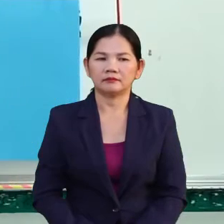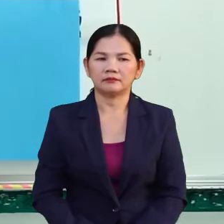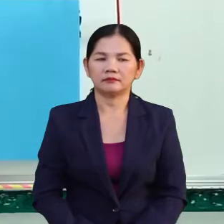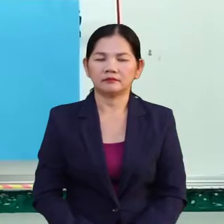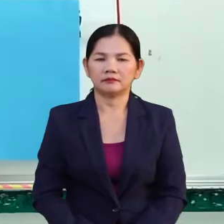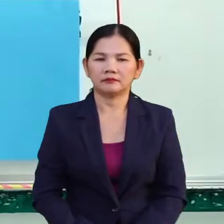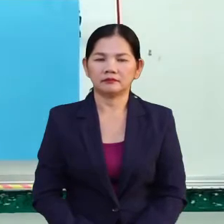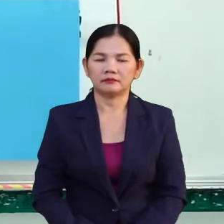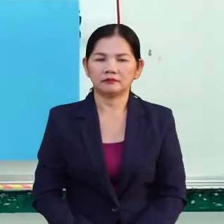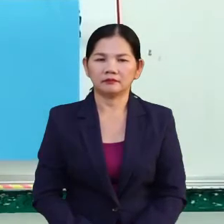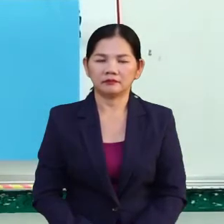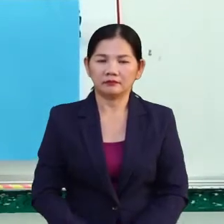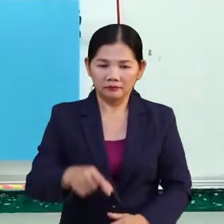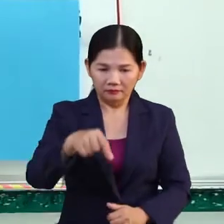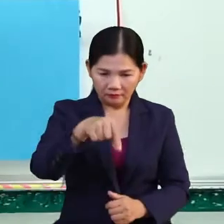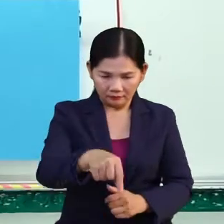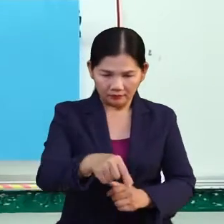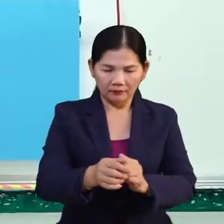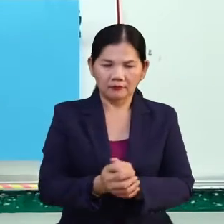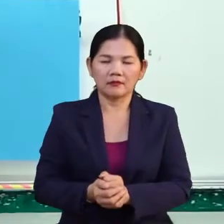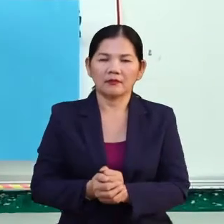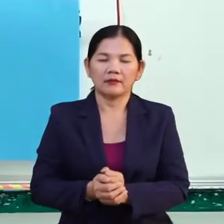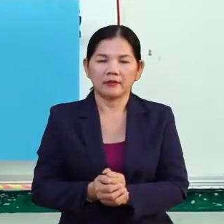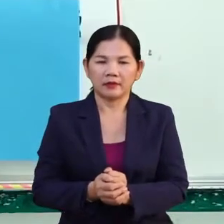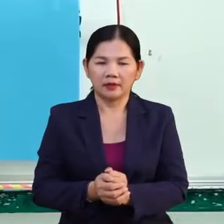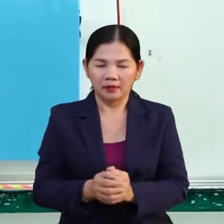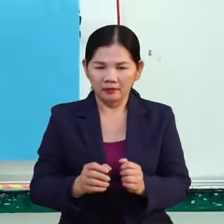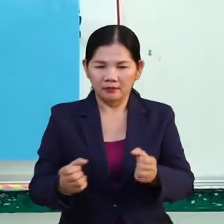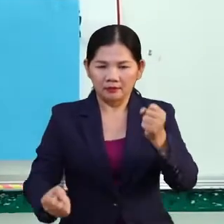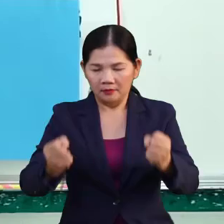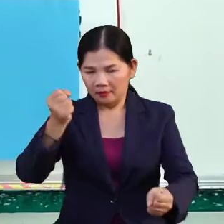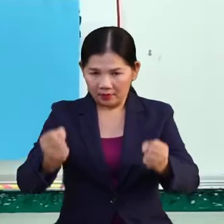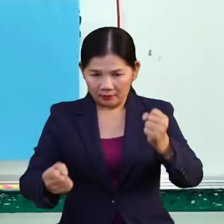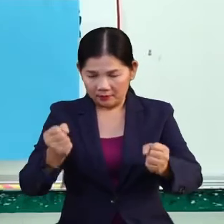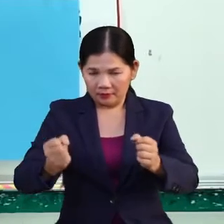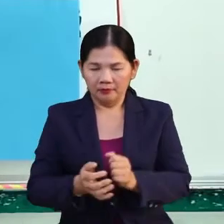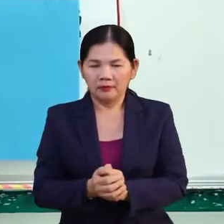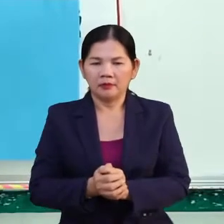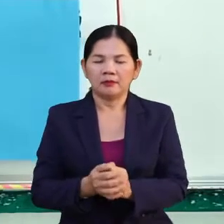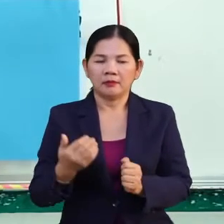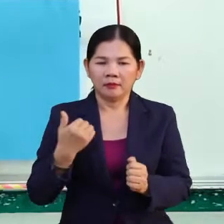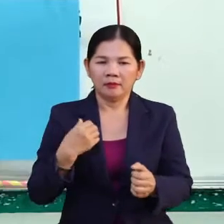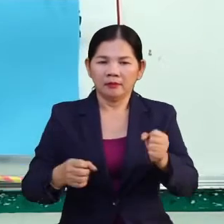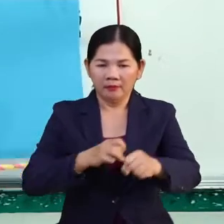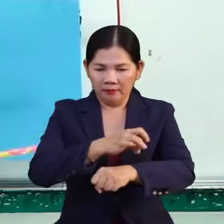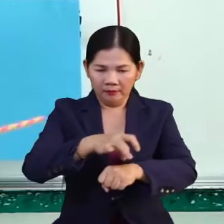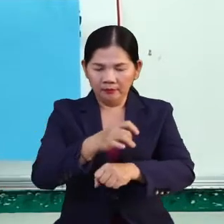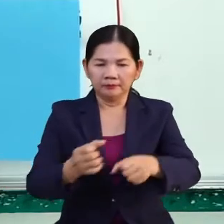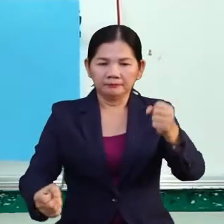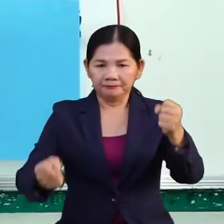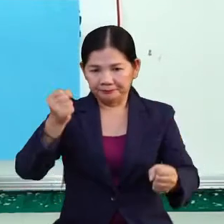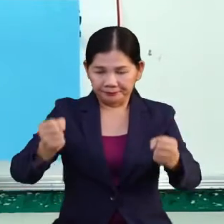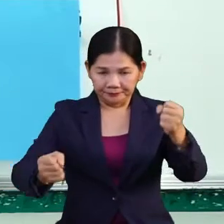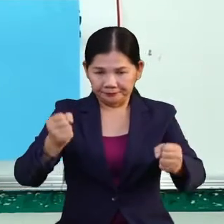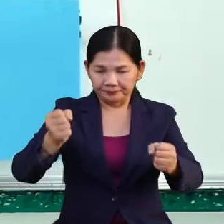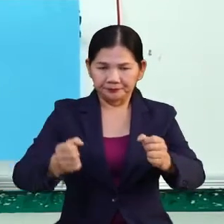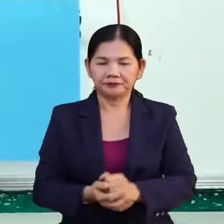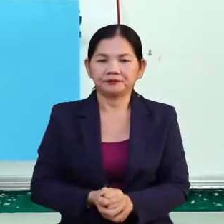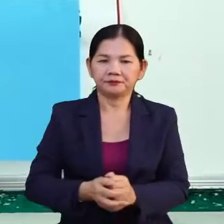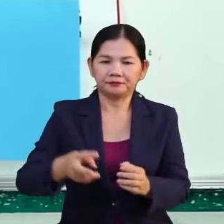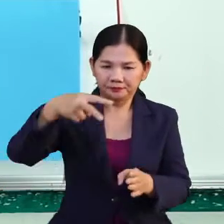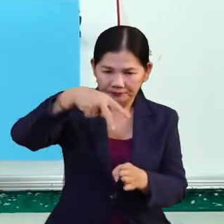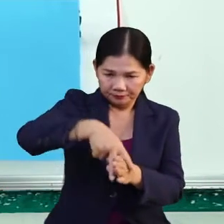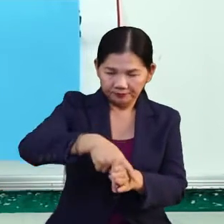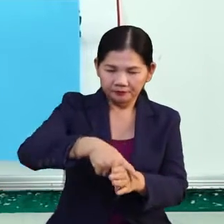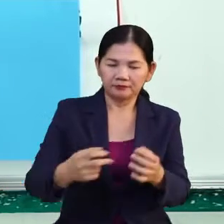ចាឥឡូវនេះចំណុចករបស់យើងចានៅពេលជិះរថយន្តណាកូនណានៅពេលជិះរថយន្តក